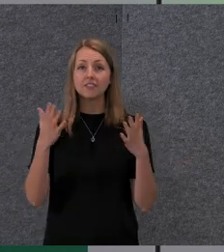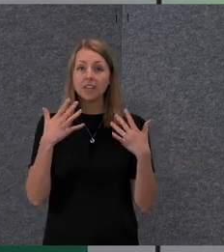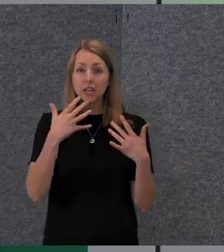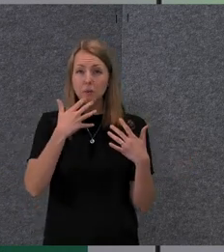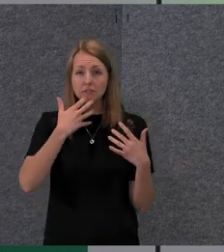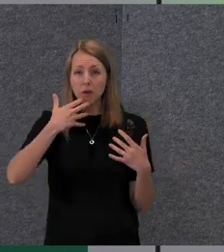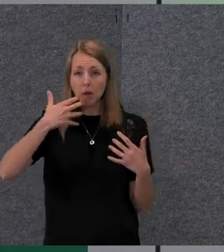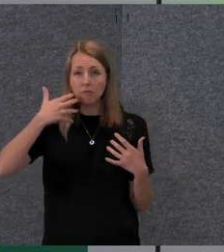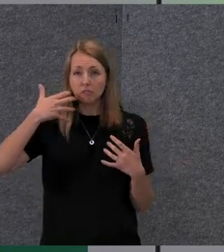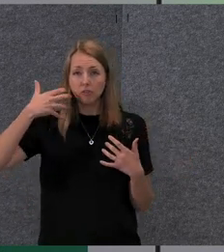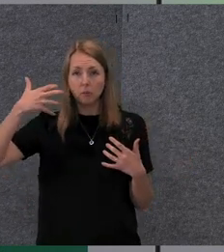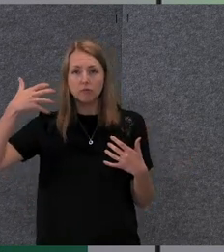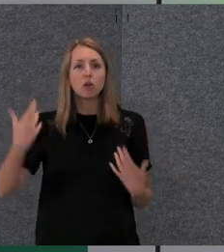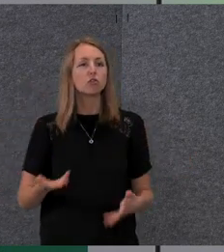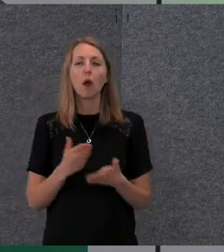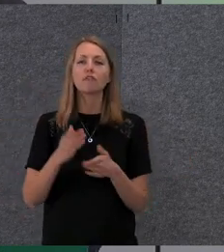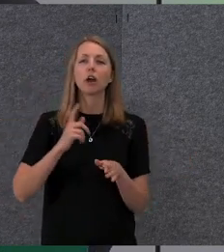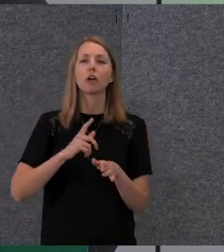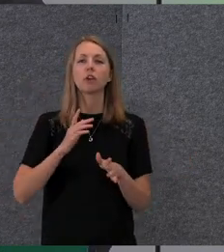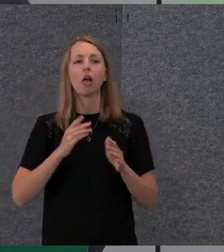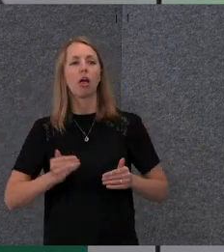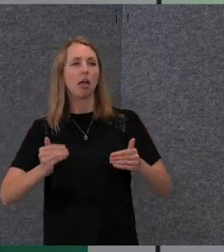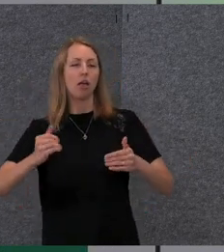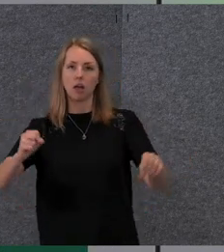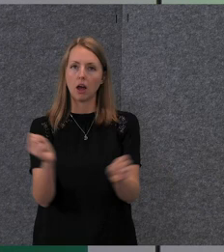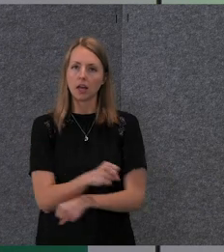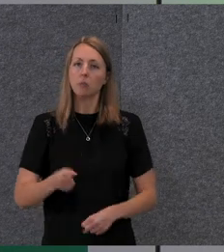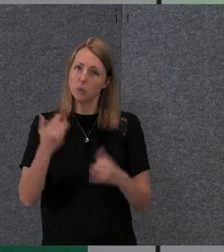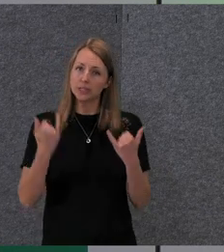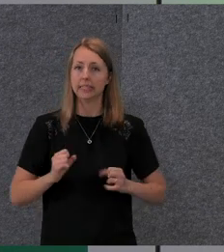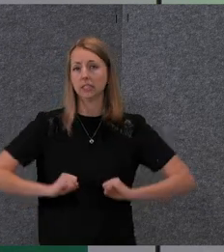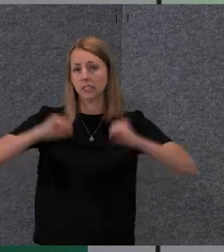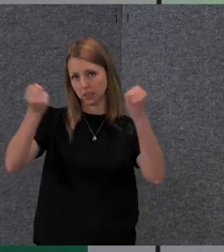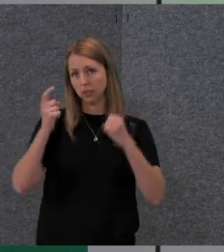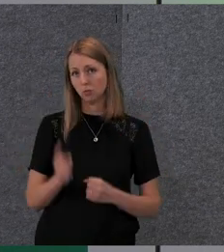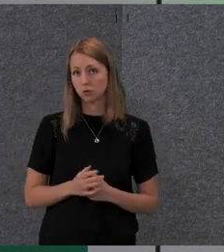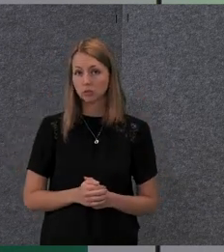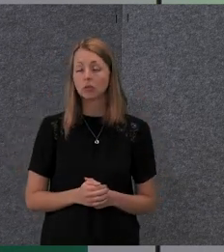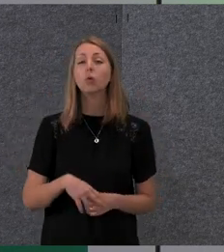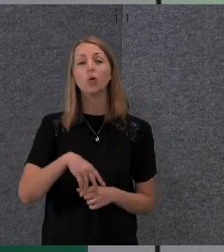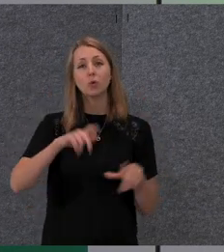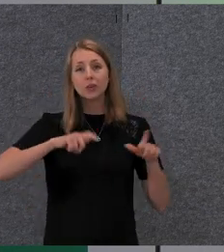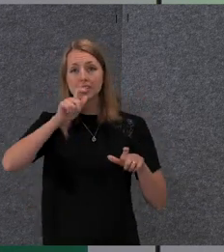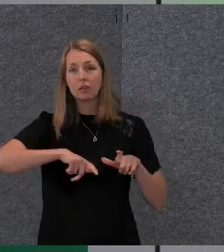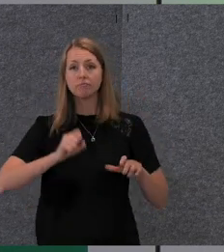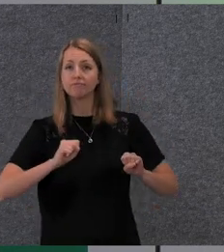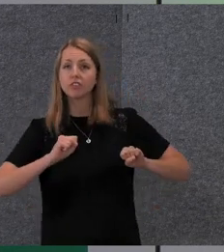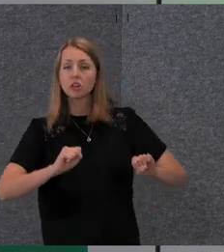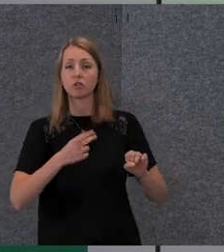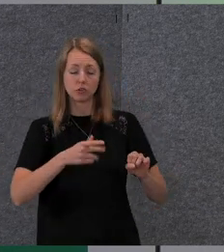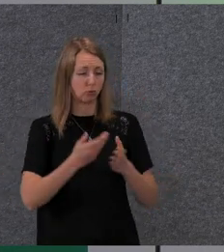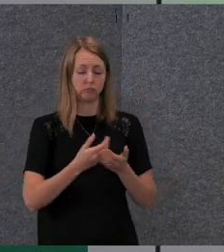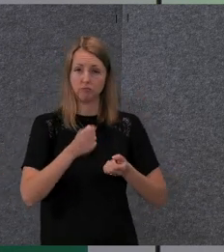keine Zeit zu verschenken. Und der sozialen Widerstandsfähigkeit unserer Gesellschaft, und zwar in ihrer Breite,